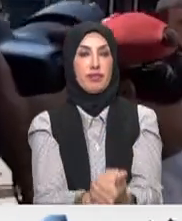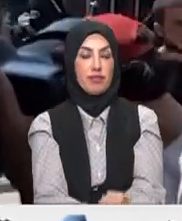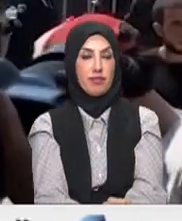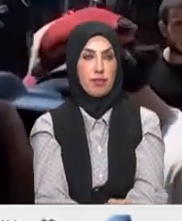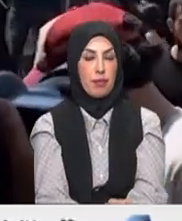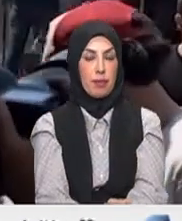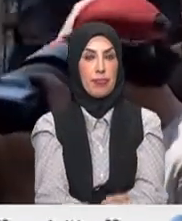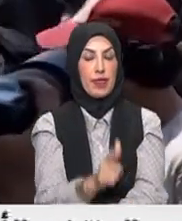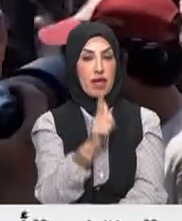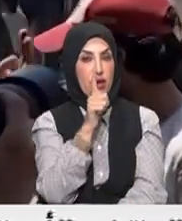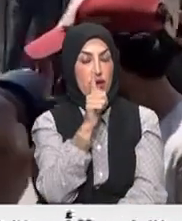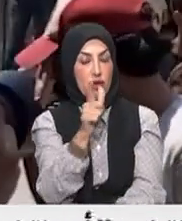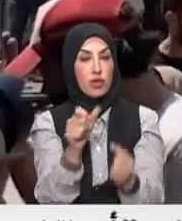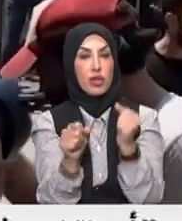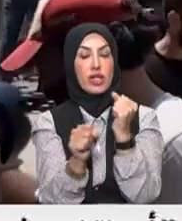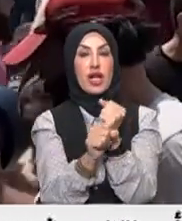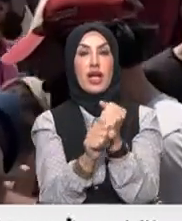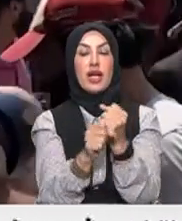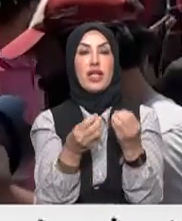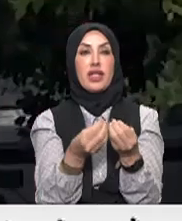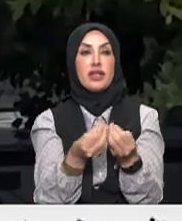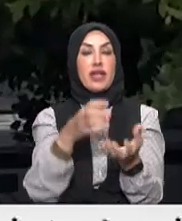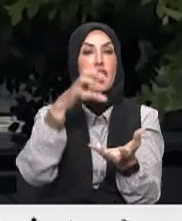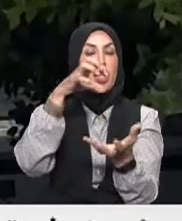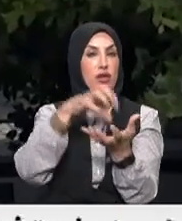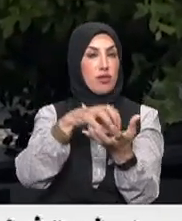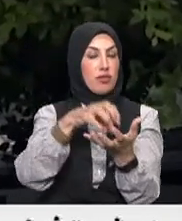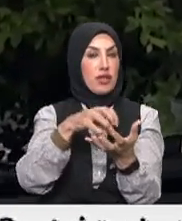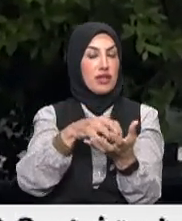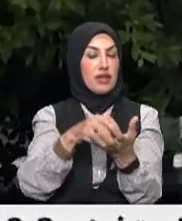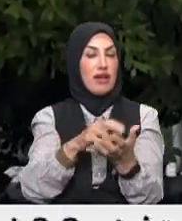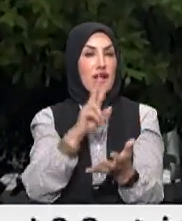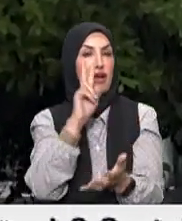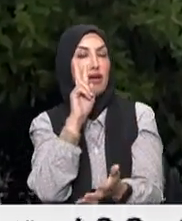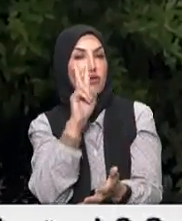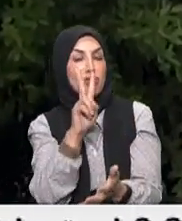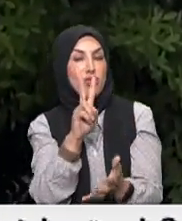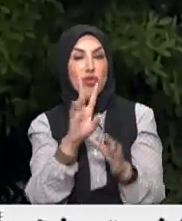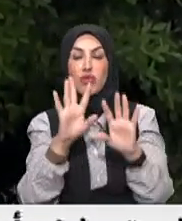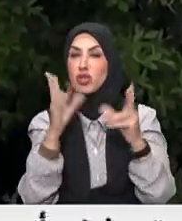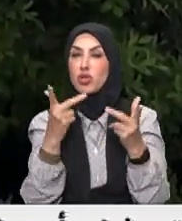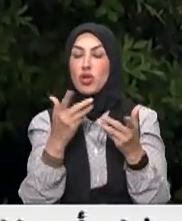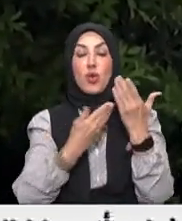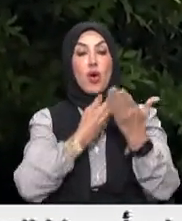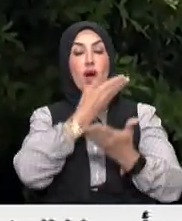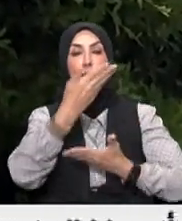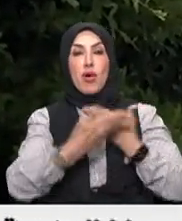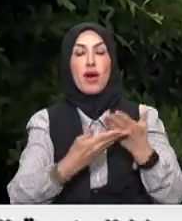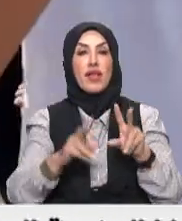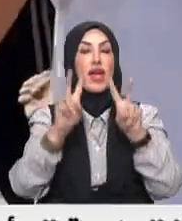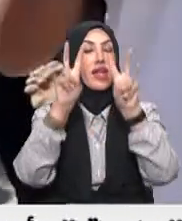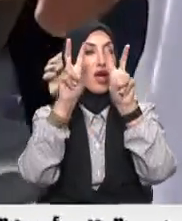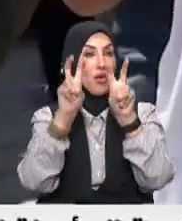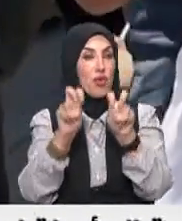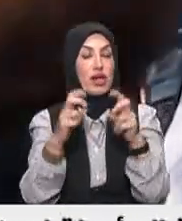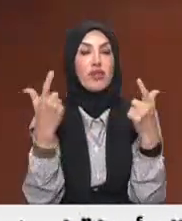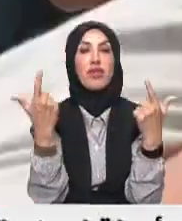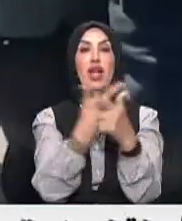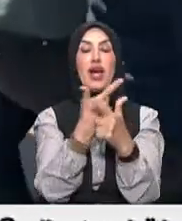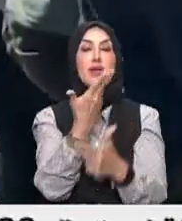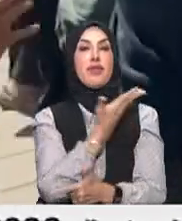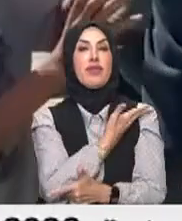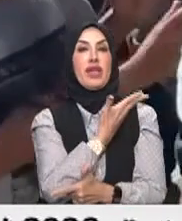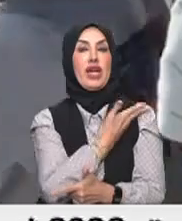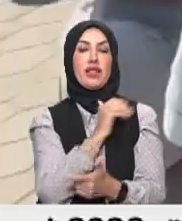على اطراف اصابعها تقف المنطقه مترقبه المخاض العسير لمفاوضات وقف النار في غزه وفي جبهات